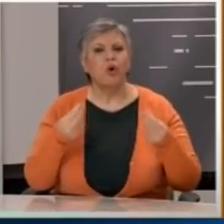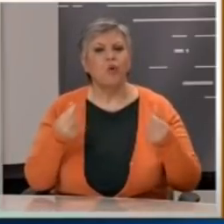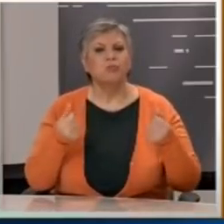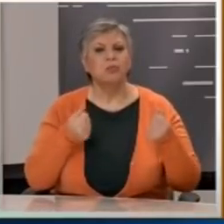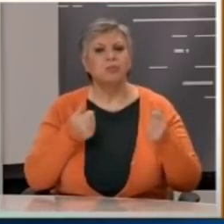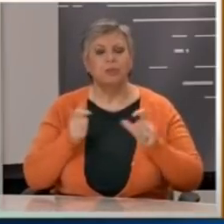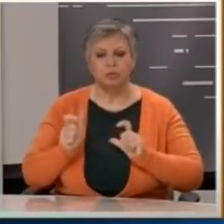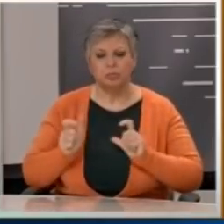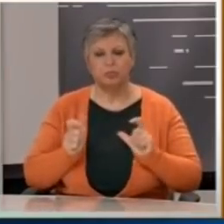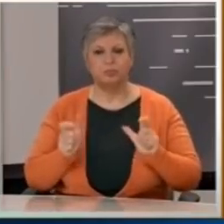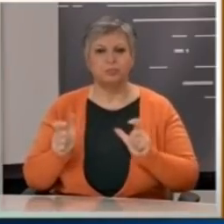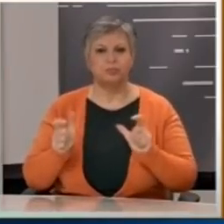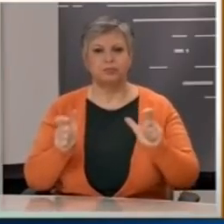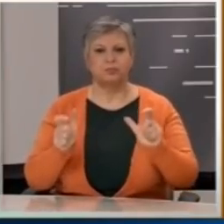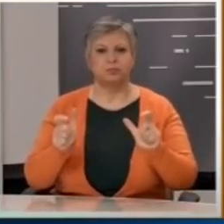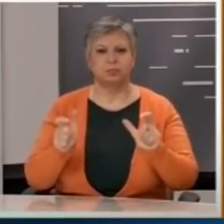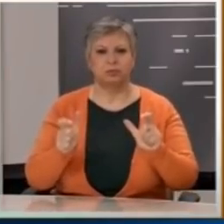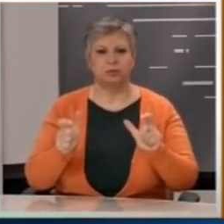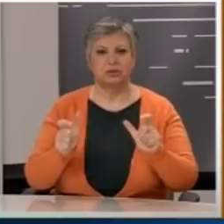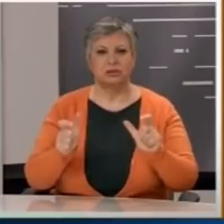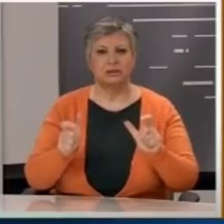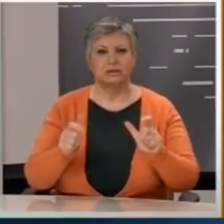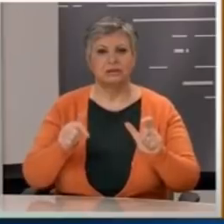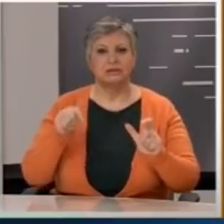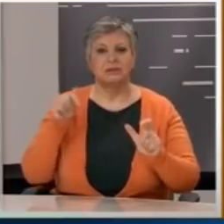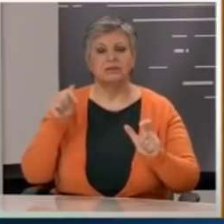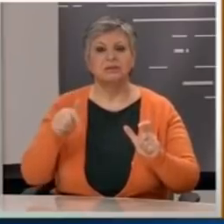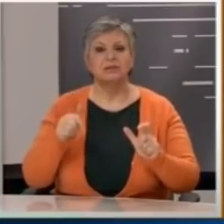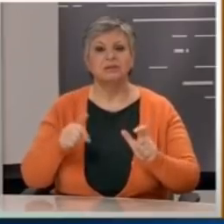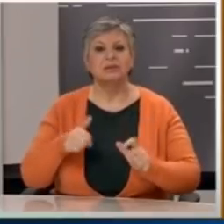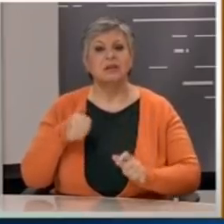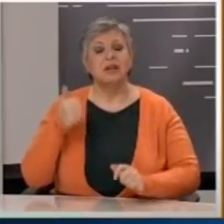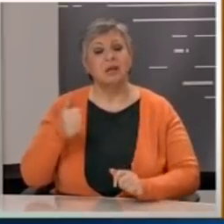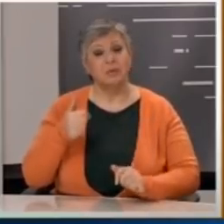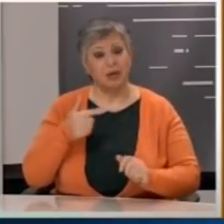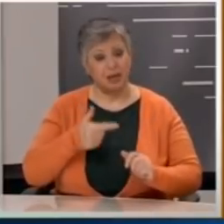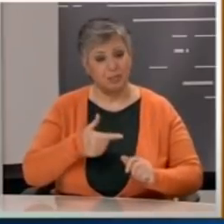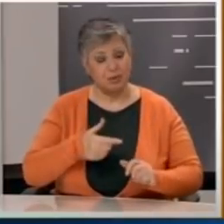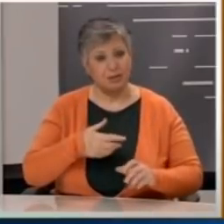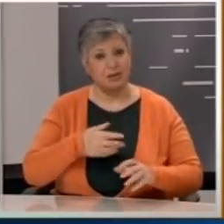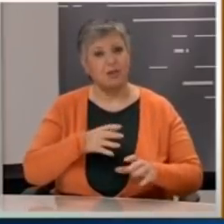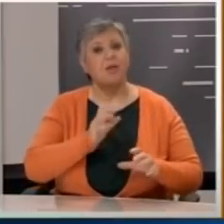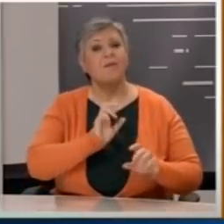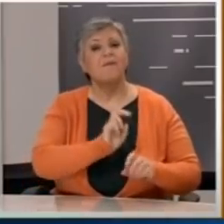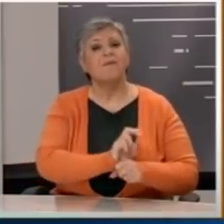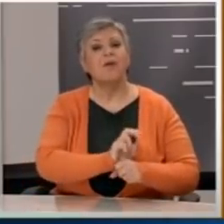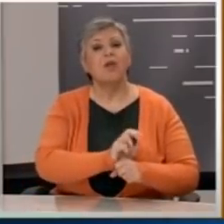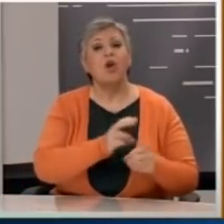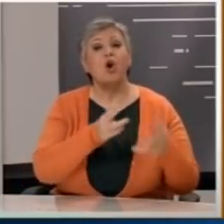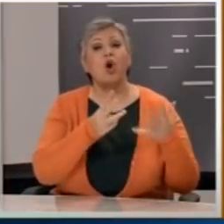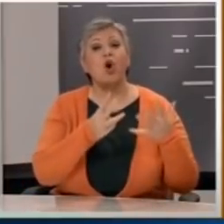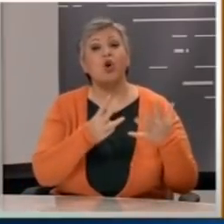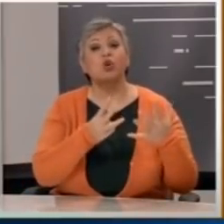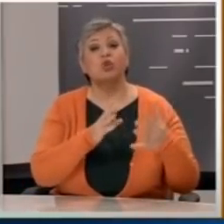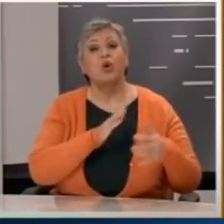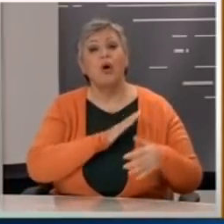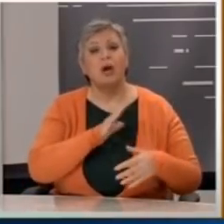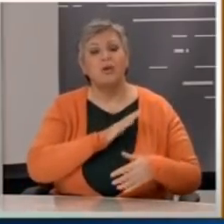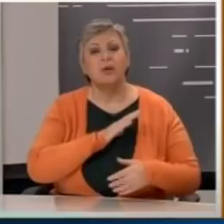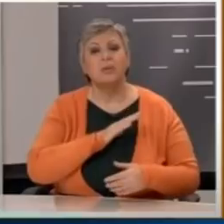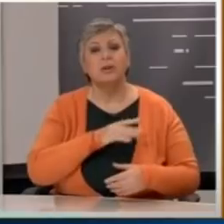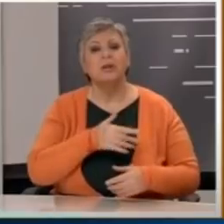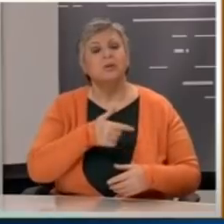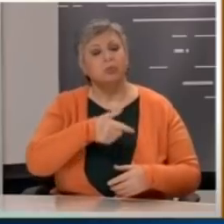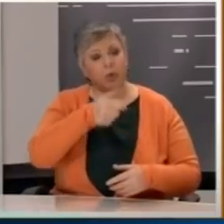διότι έχουμε 8 Τούρκους που τους ζητάει επίμονα η Τουρκία. Έχουμε καθημερινές απειλές των Τούρκων. Θα μας